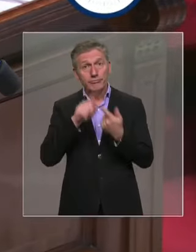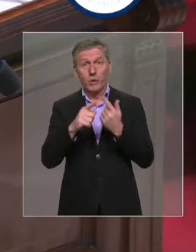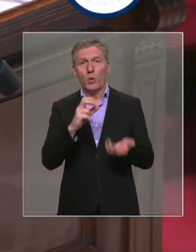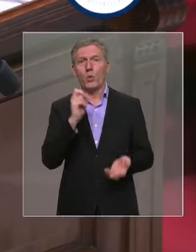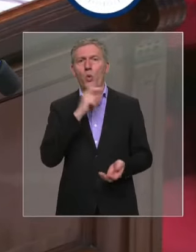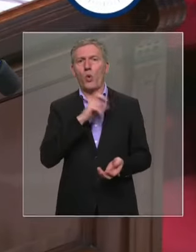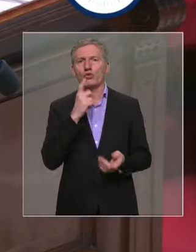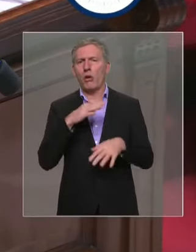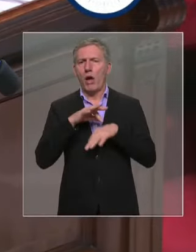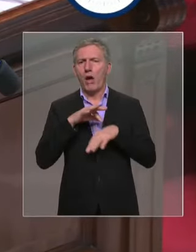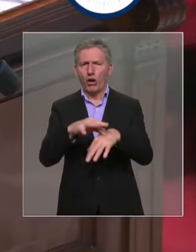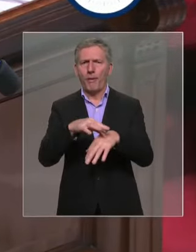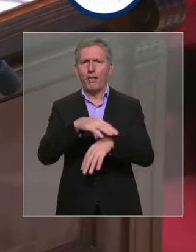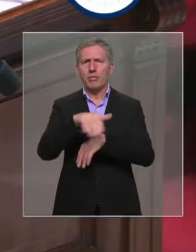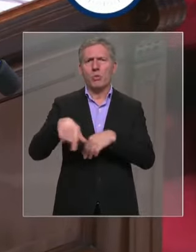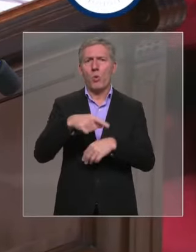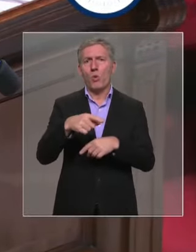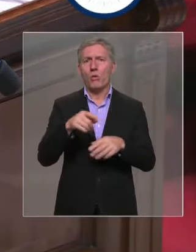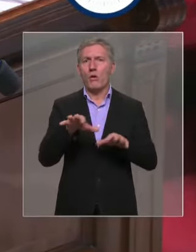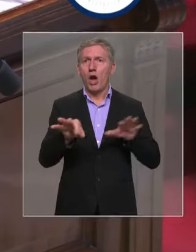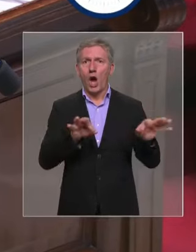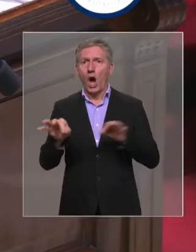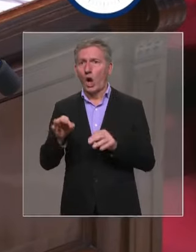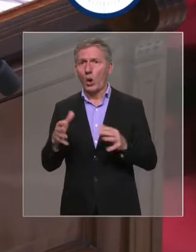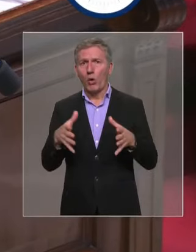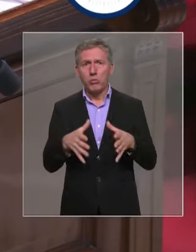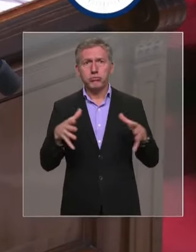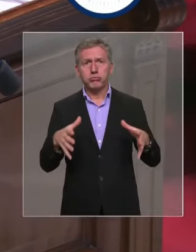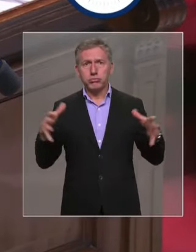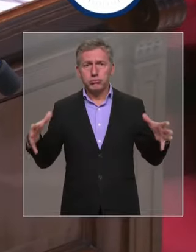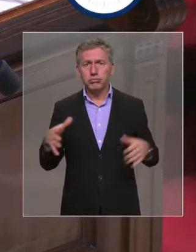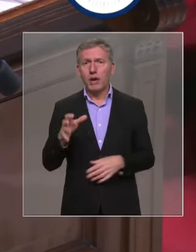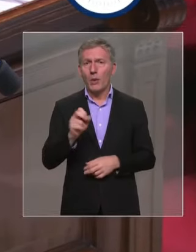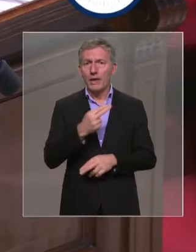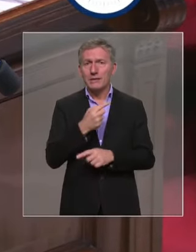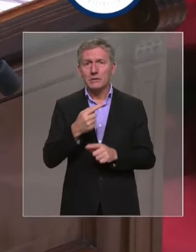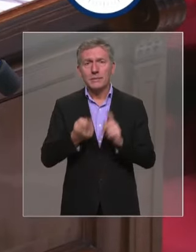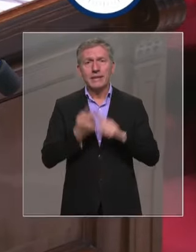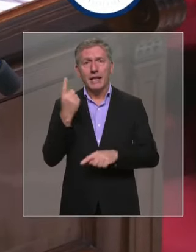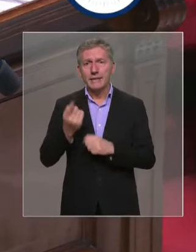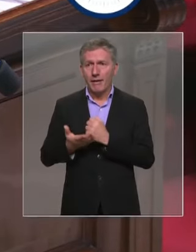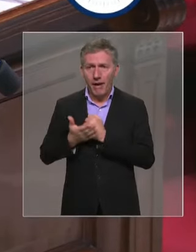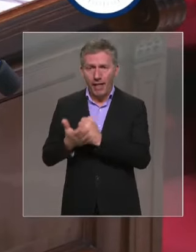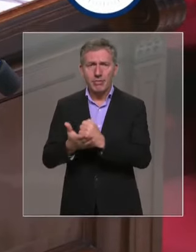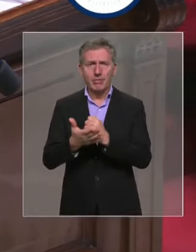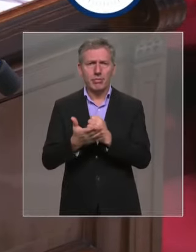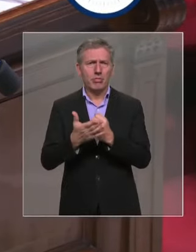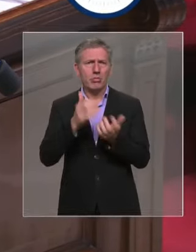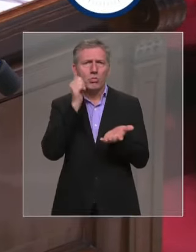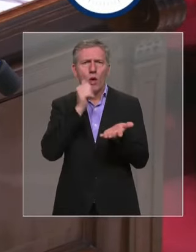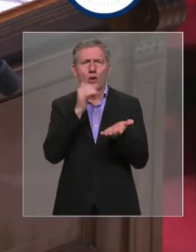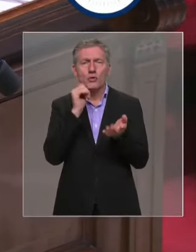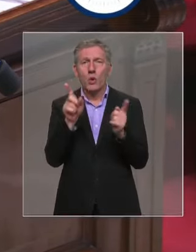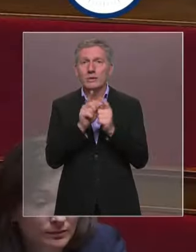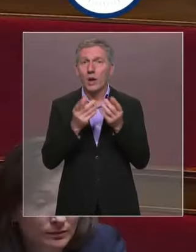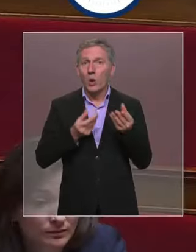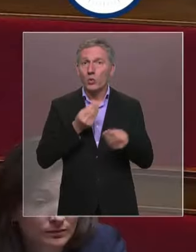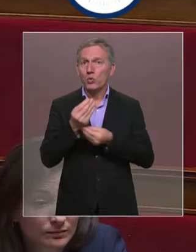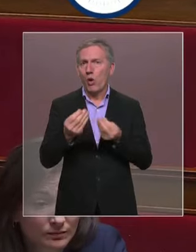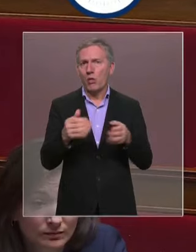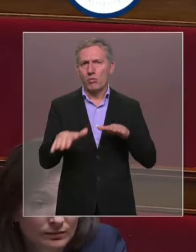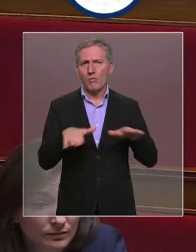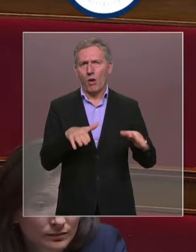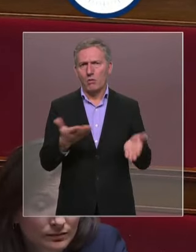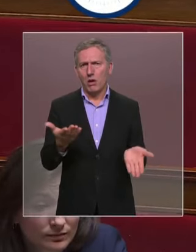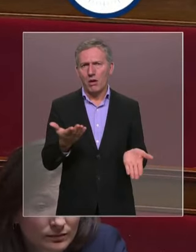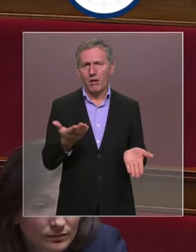assistants familiaux et relancer les recrutements. C'est accompagner les éducateurs spécialisés dans leur quotidien. C'est leur donner les moyens. C'est pour